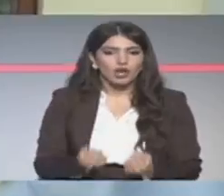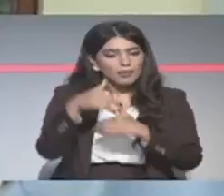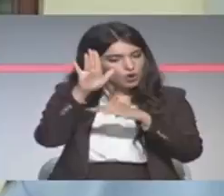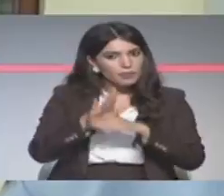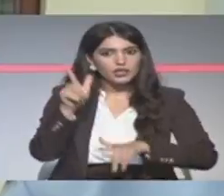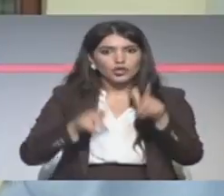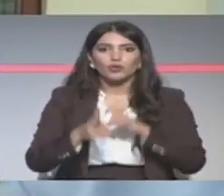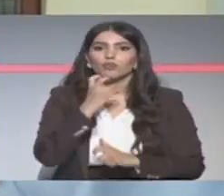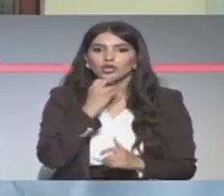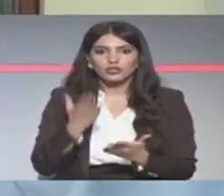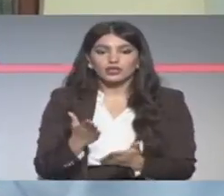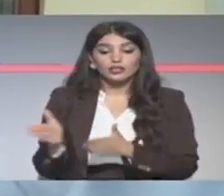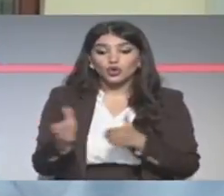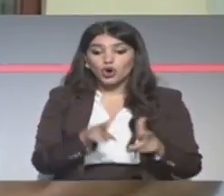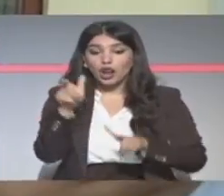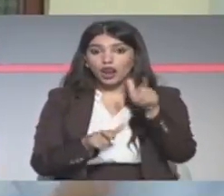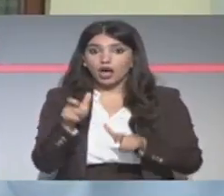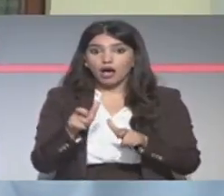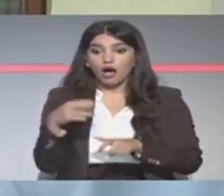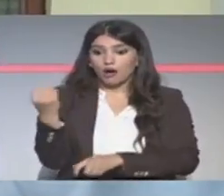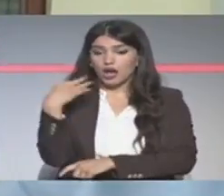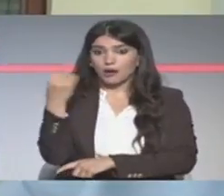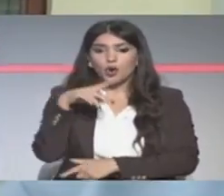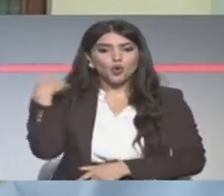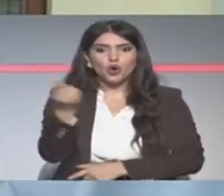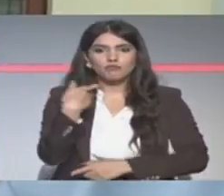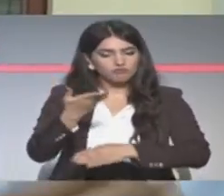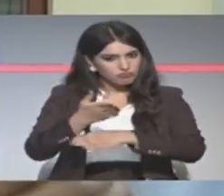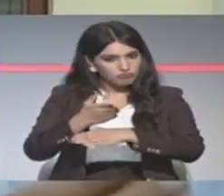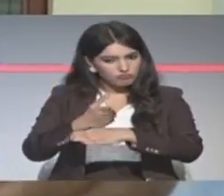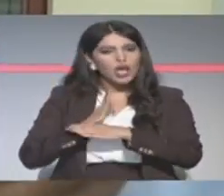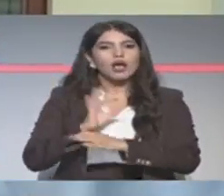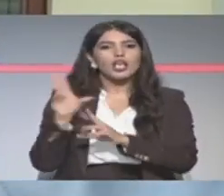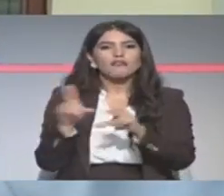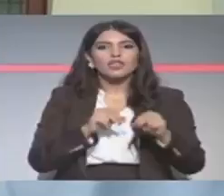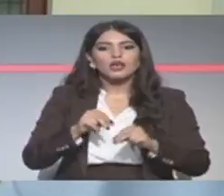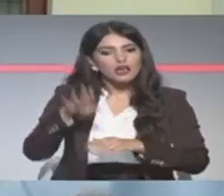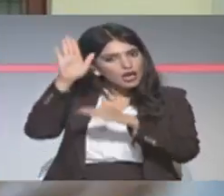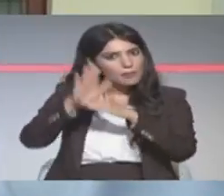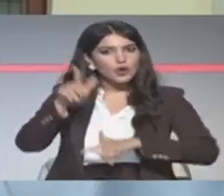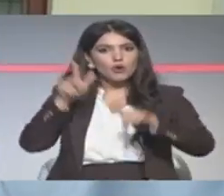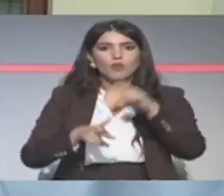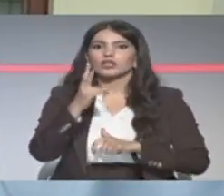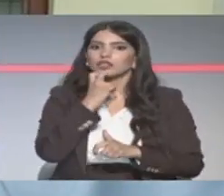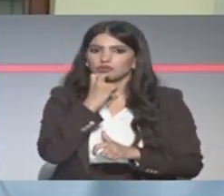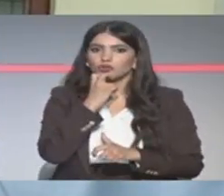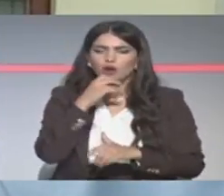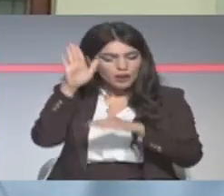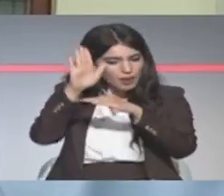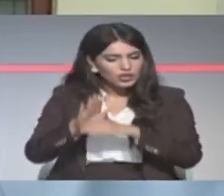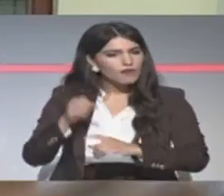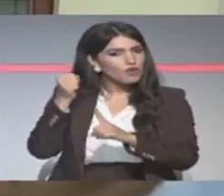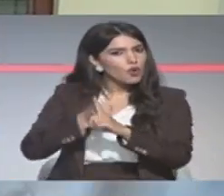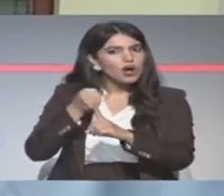المواطنين. ضباط وأعوان الحماية المدنية جنود الوطن، هما يعني مأمن المواطنين، ويصير أنه